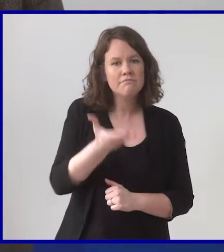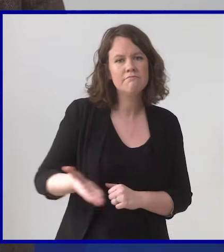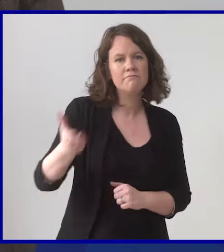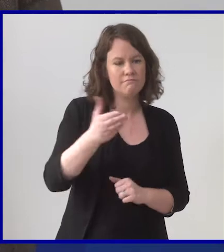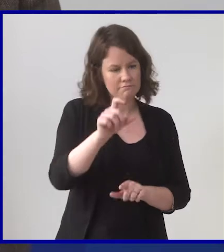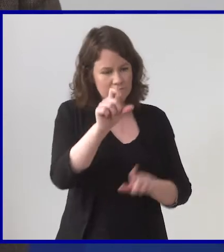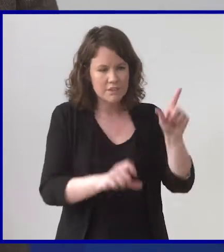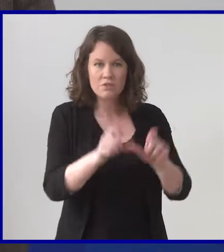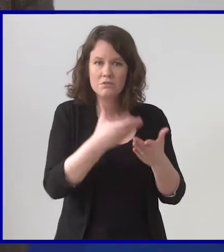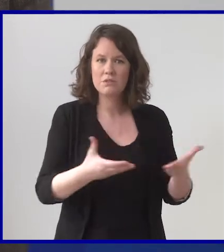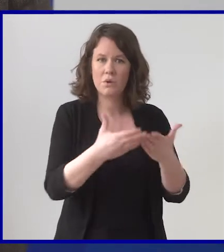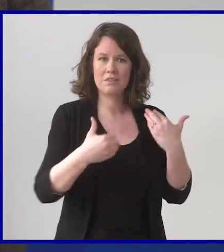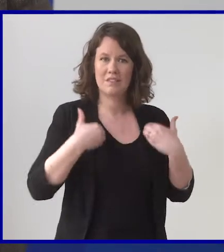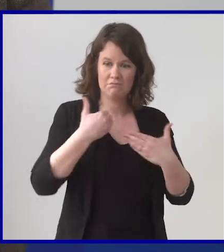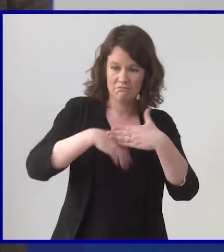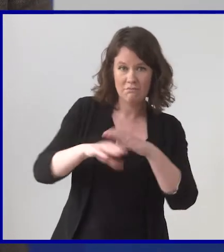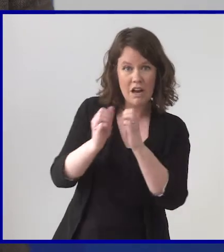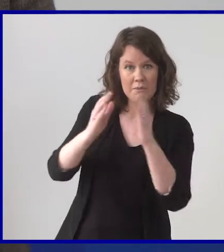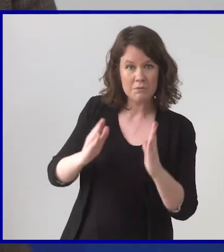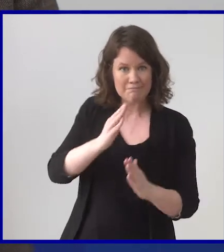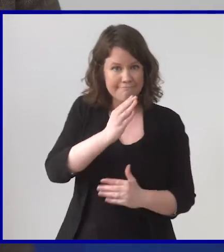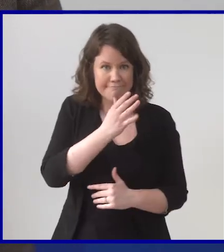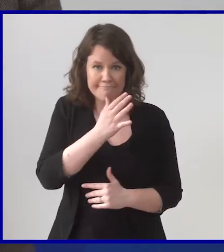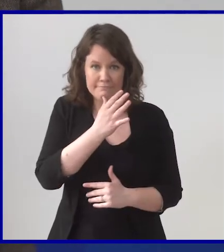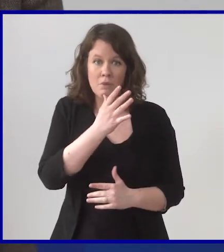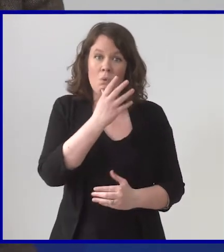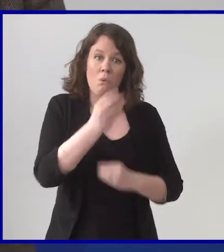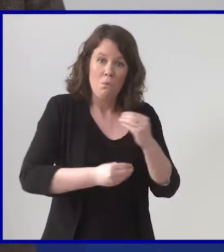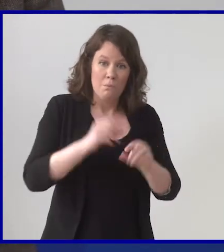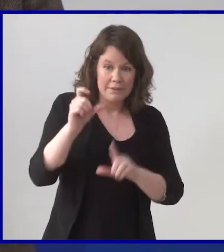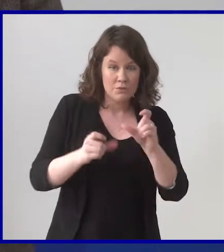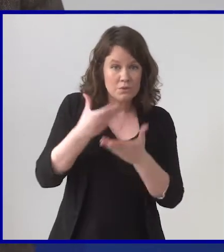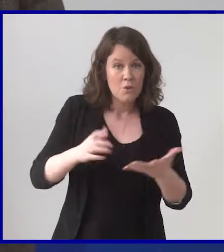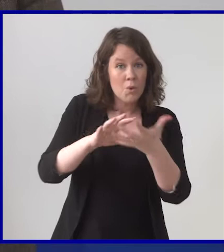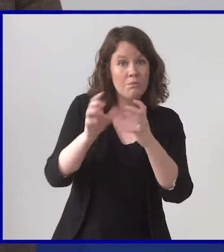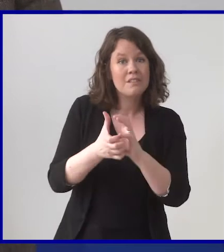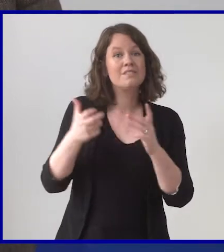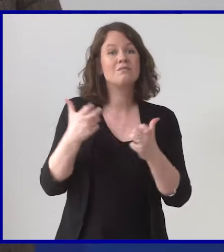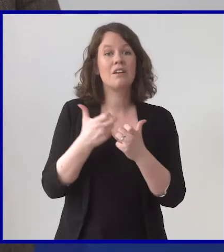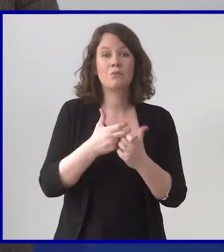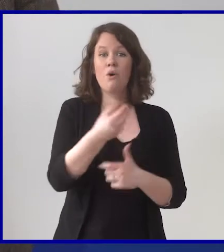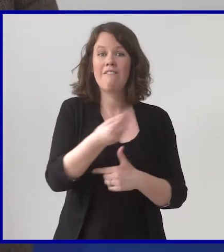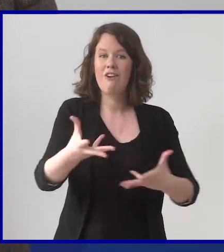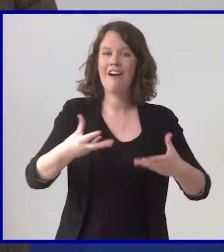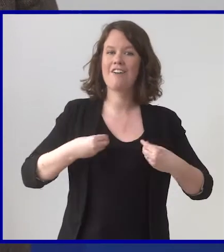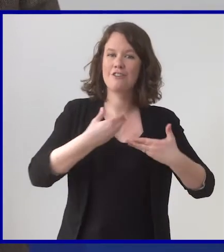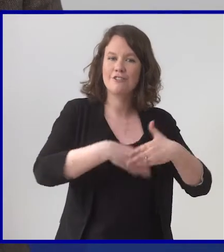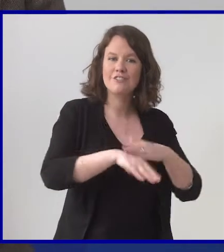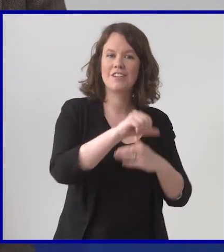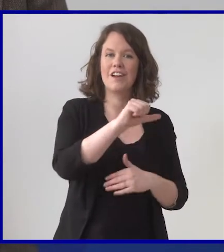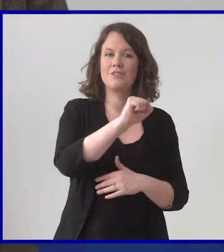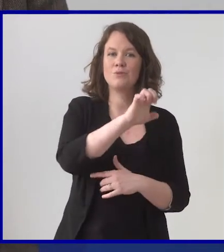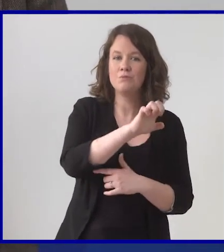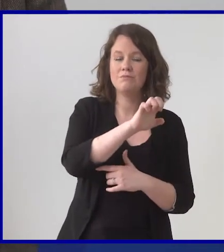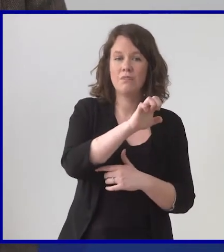Pour ceux qui ne pourront pas être hébergés à domicile et les situations complexes, notamment les enfants accueillis par l'aide